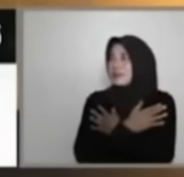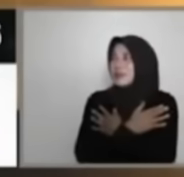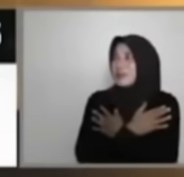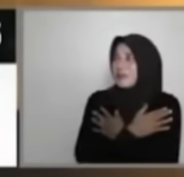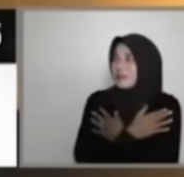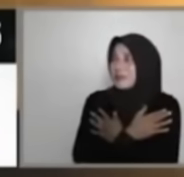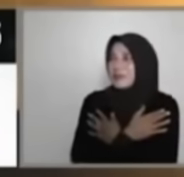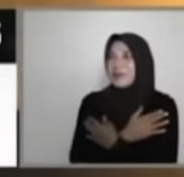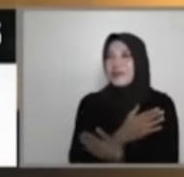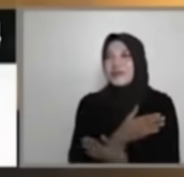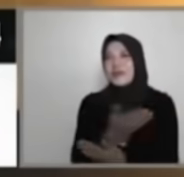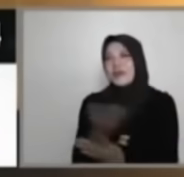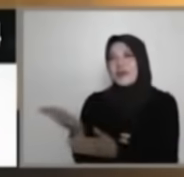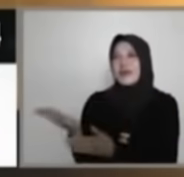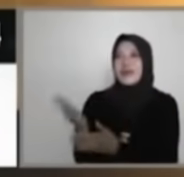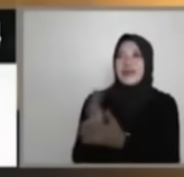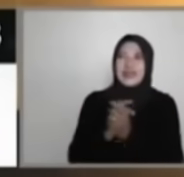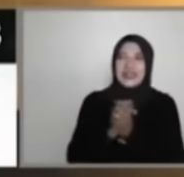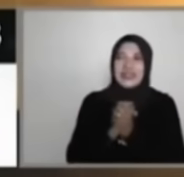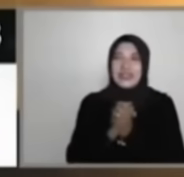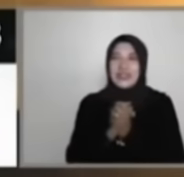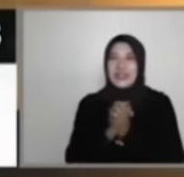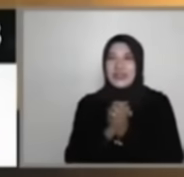Silakan kalau menambah.